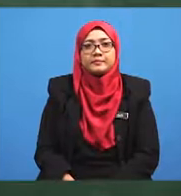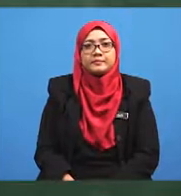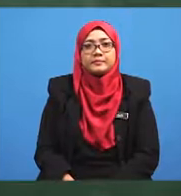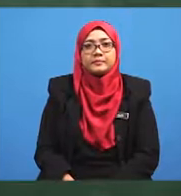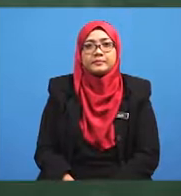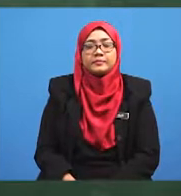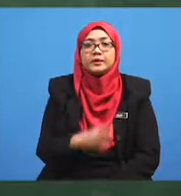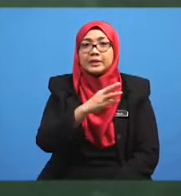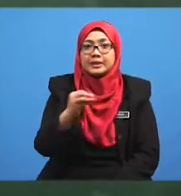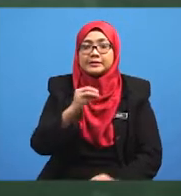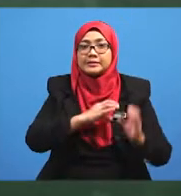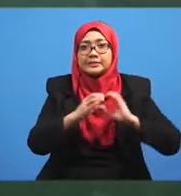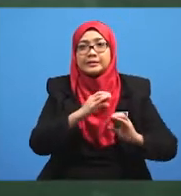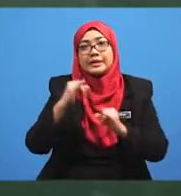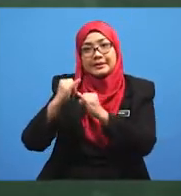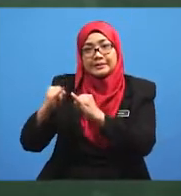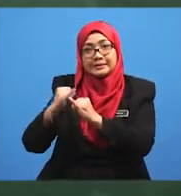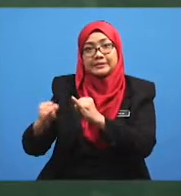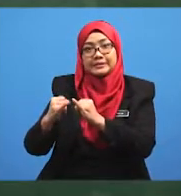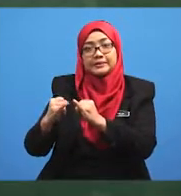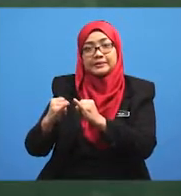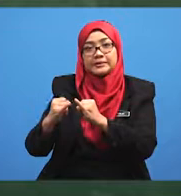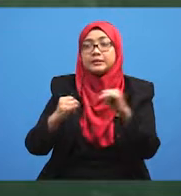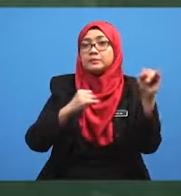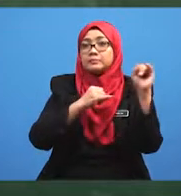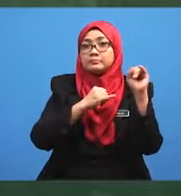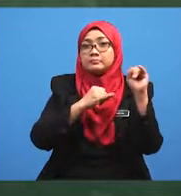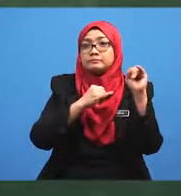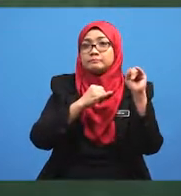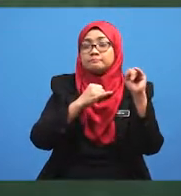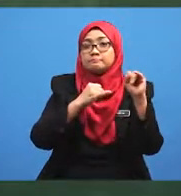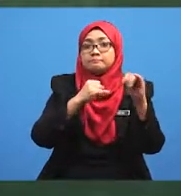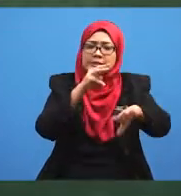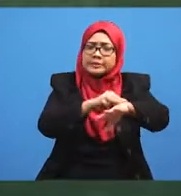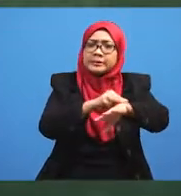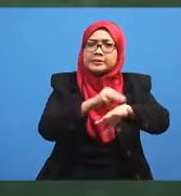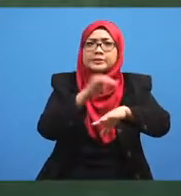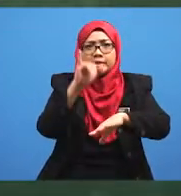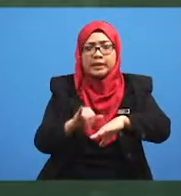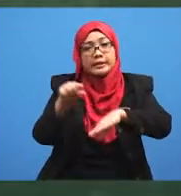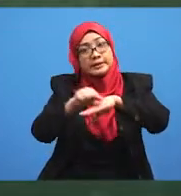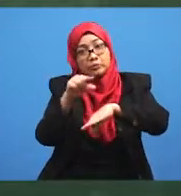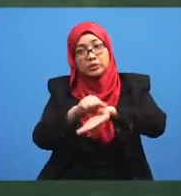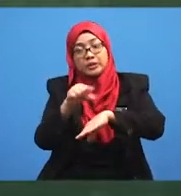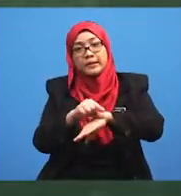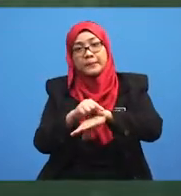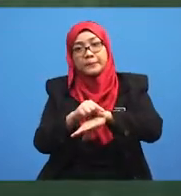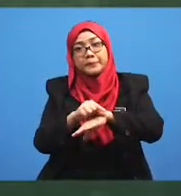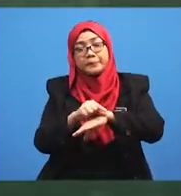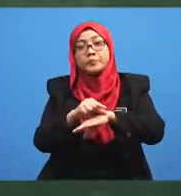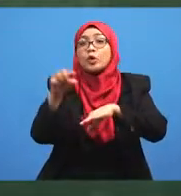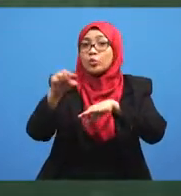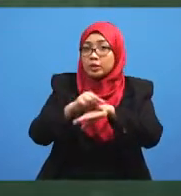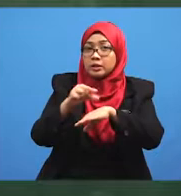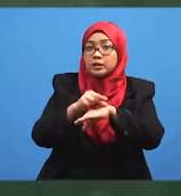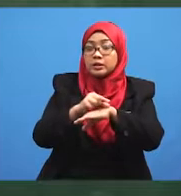Dan ciri yang terakhir ialah tempoh pendedahan kepada sinaran radioaktif. Pada